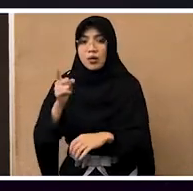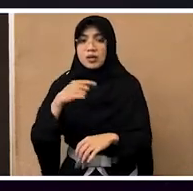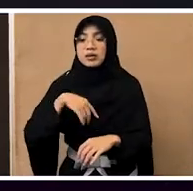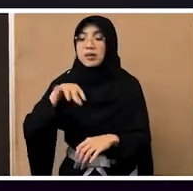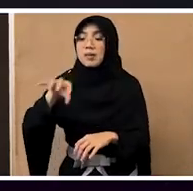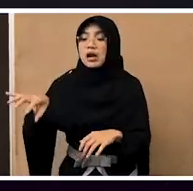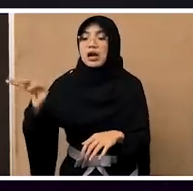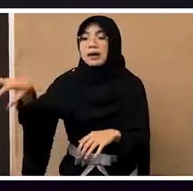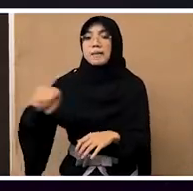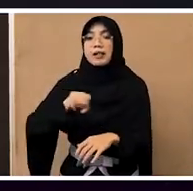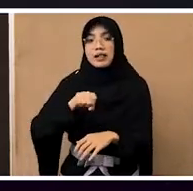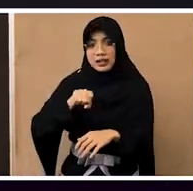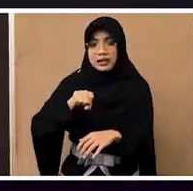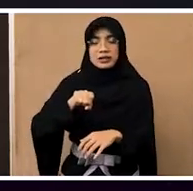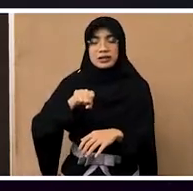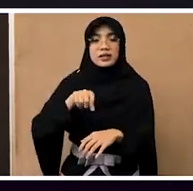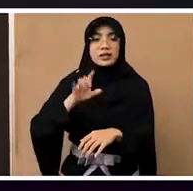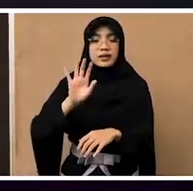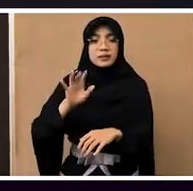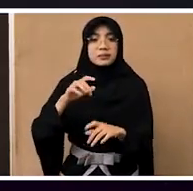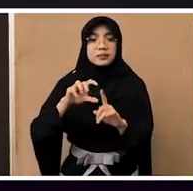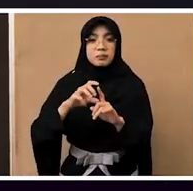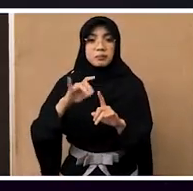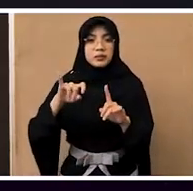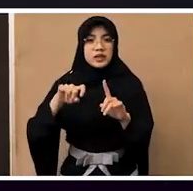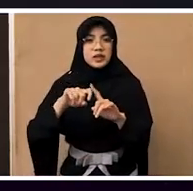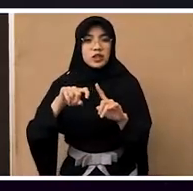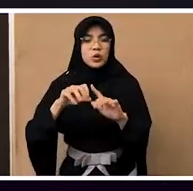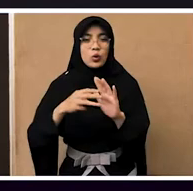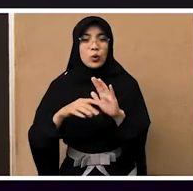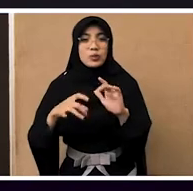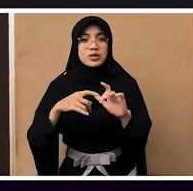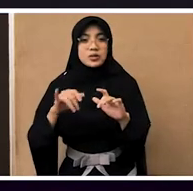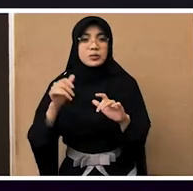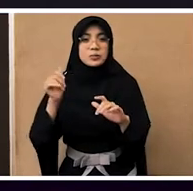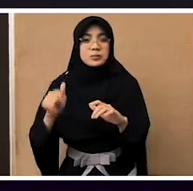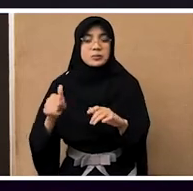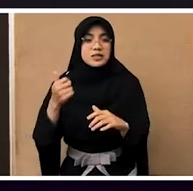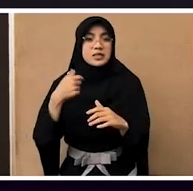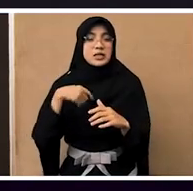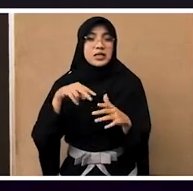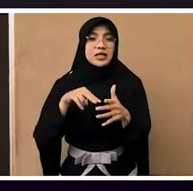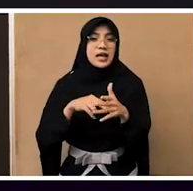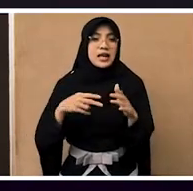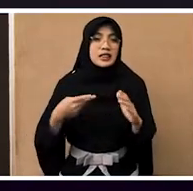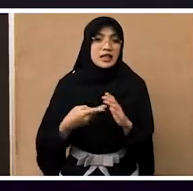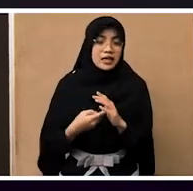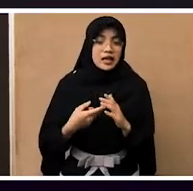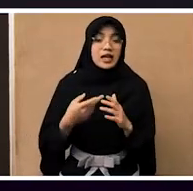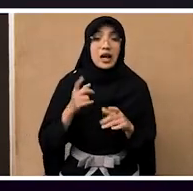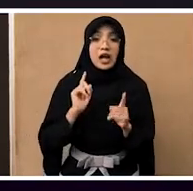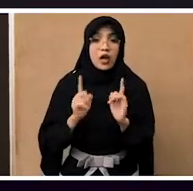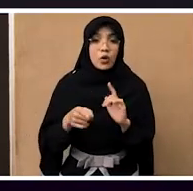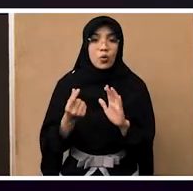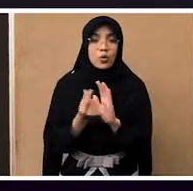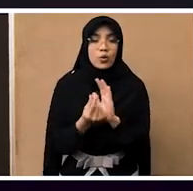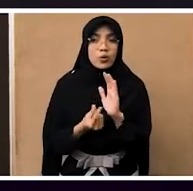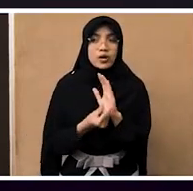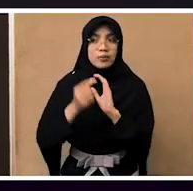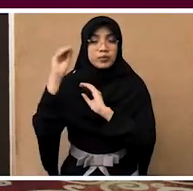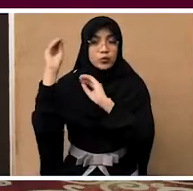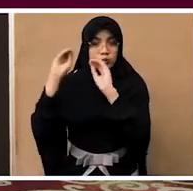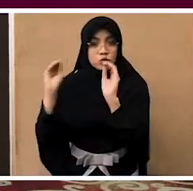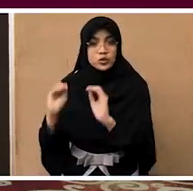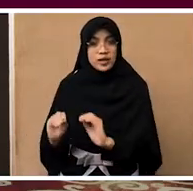Komisi delik komisi itu hanya bisa delik itu hanya bisa diangkat diartikan sebagai the league of misi jika undang-undang merumuskan